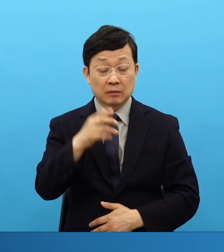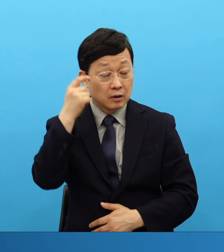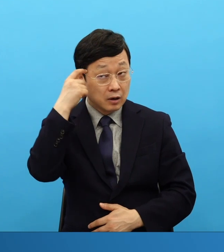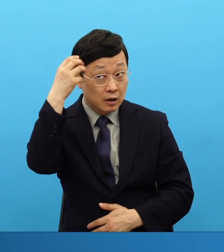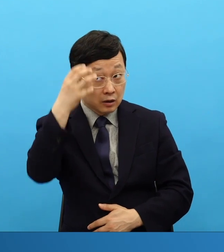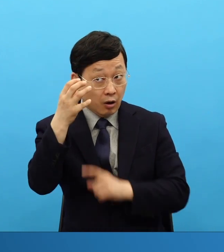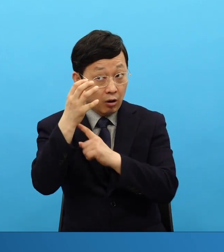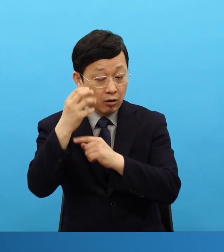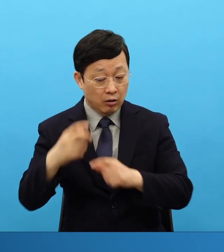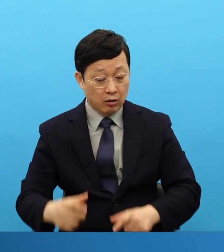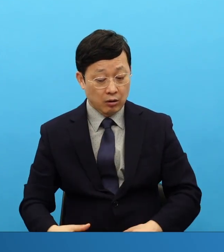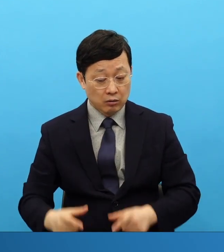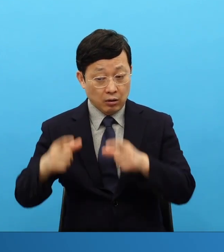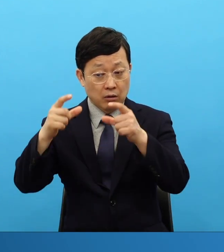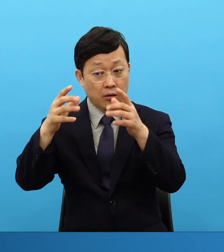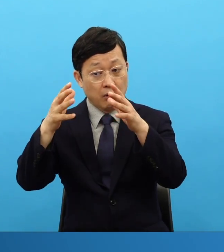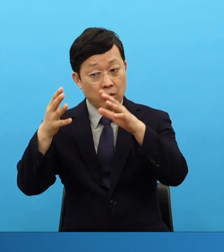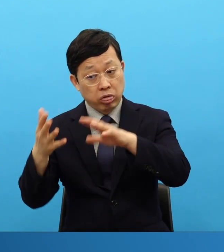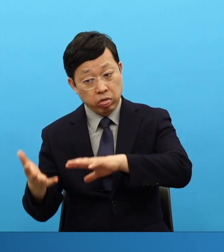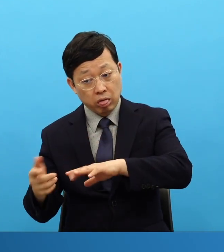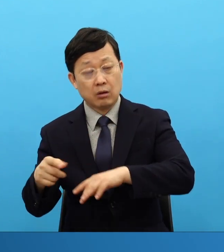마찬가지입니다. And it's the same thing spiritually.